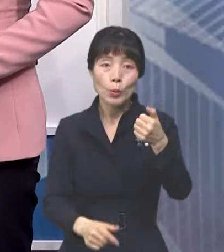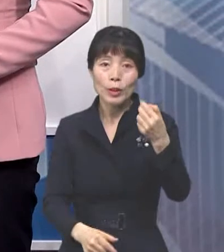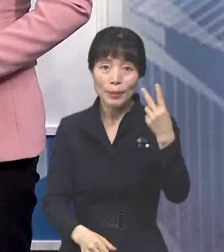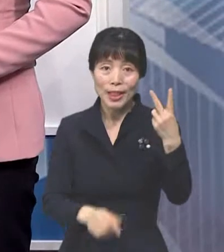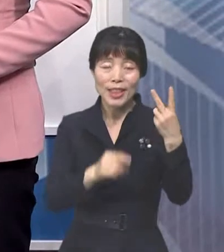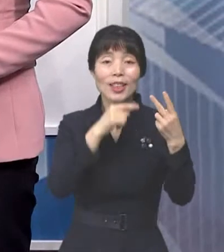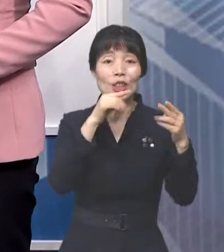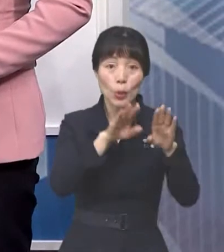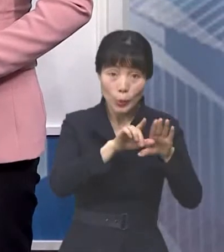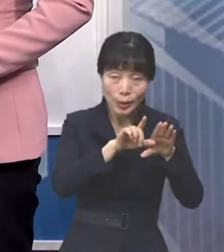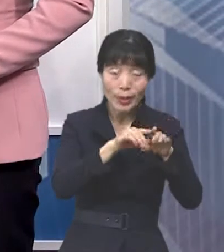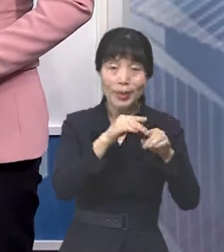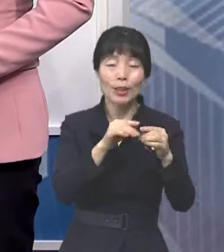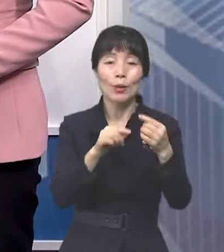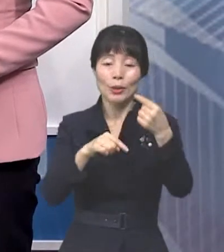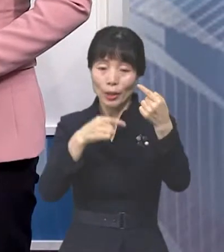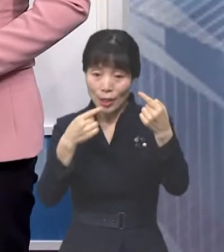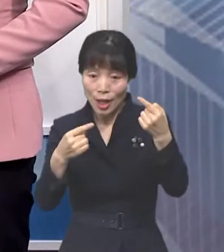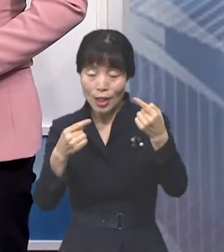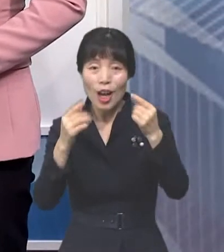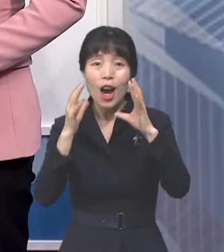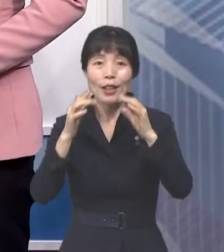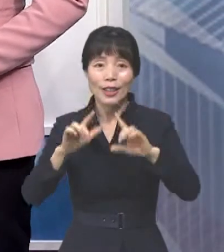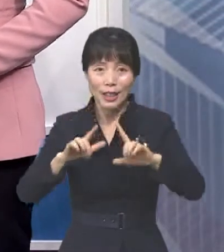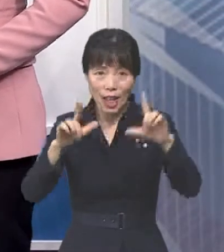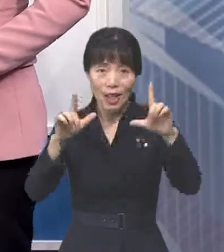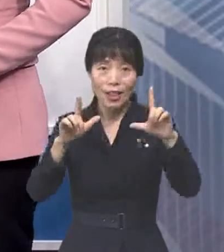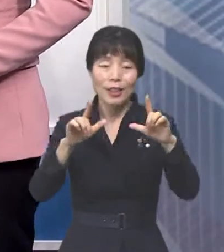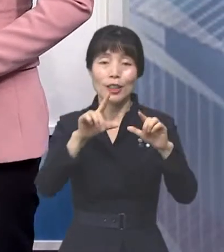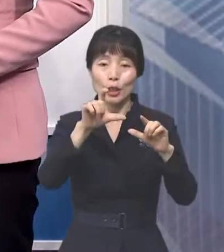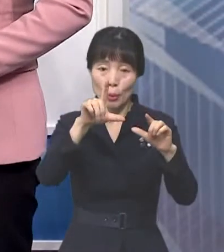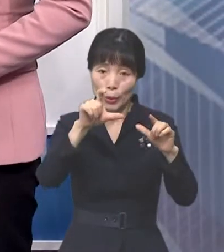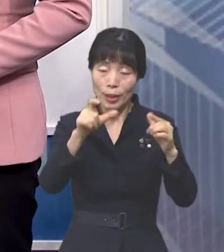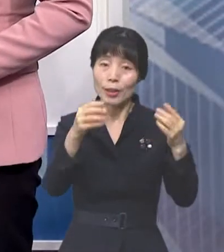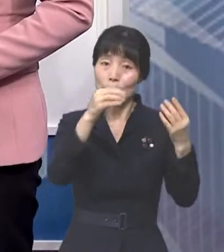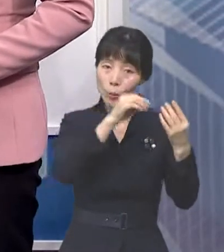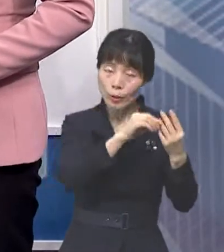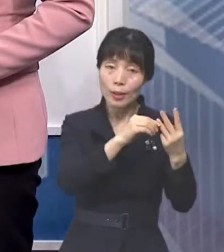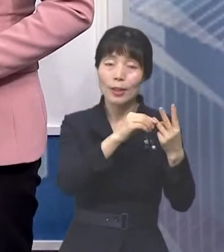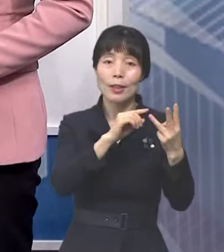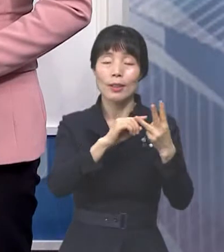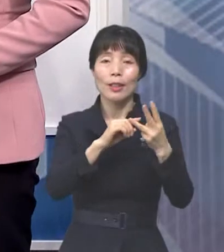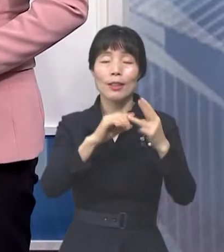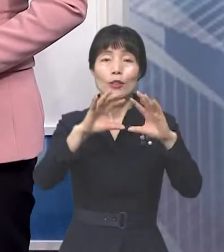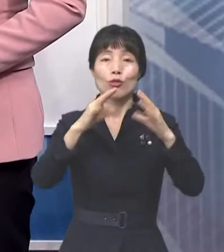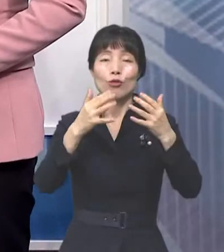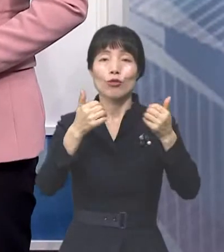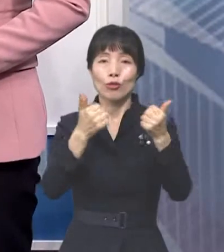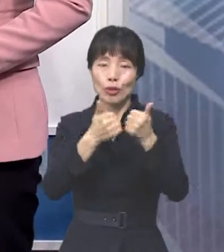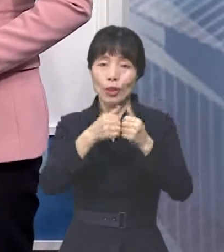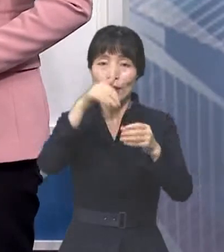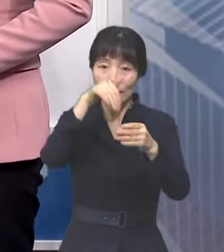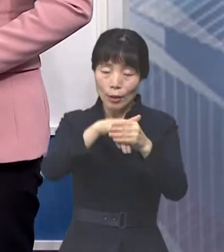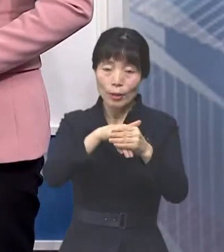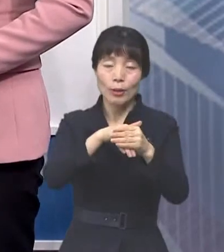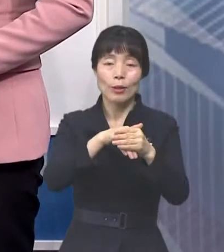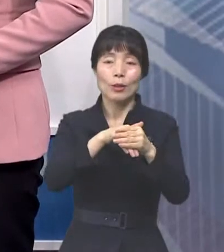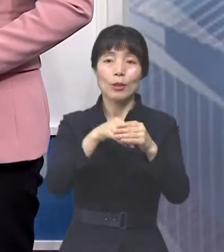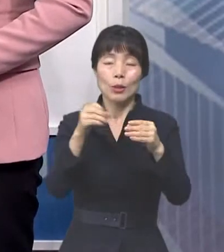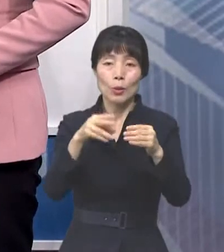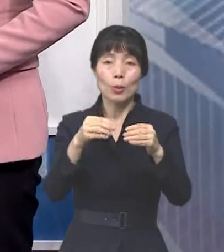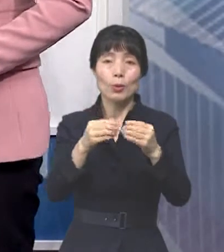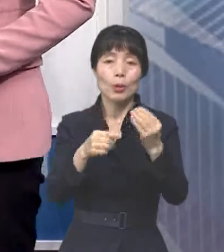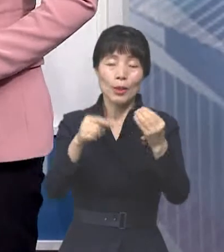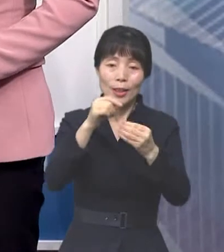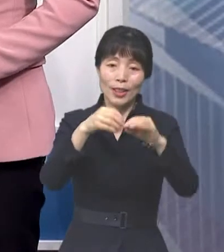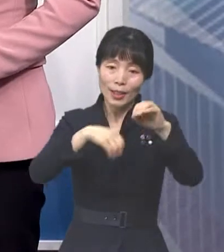일요일과 설날 그리고 어린이날과 같은 공휴일 15일, 제21대 국회의원 선거인 4월 15일과 설날 대체